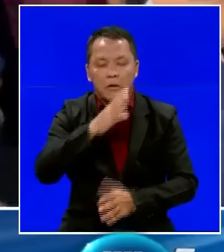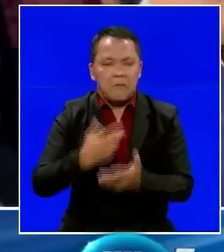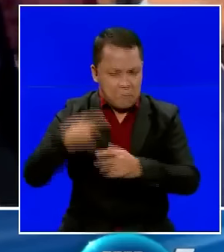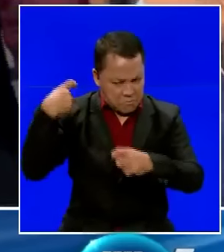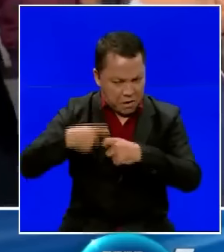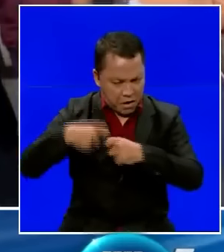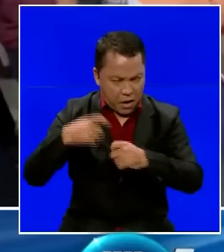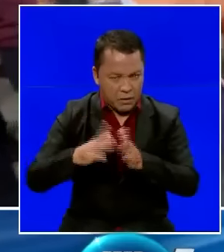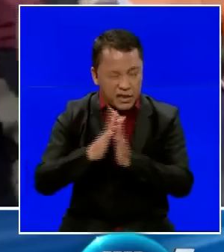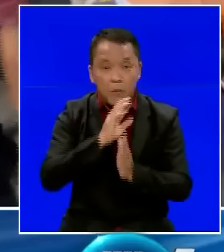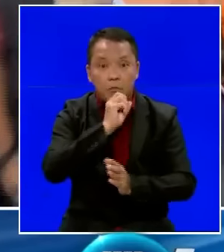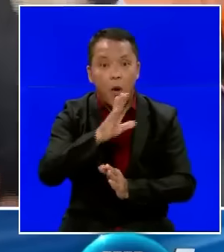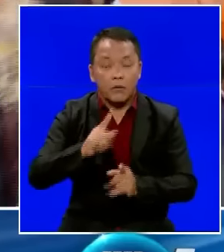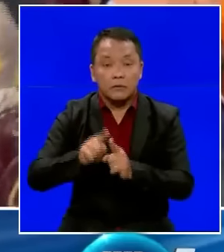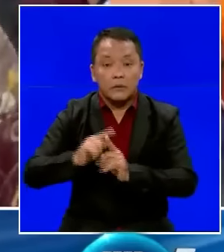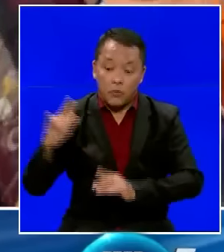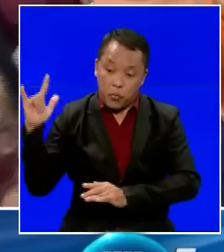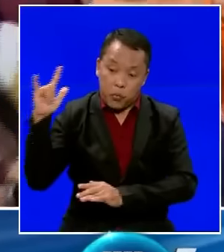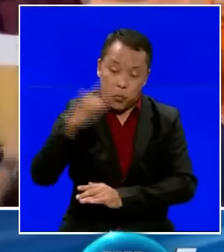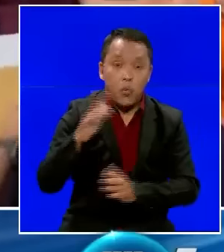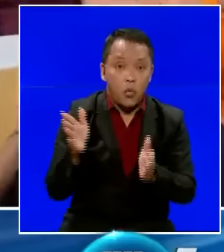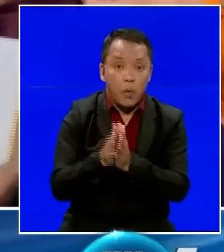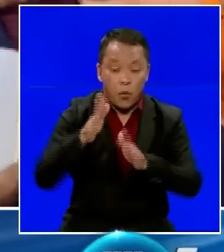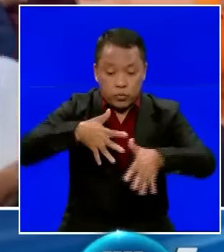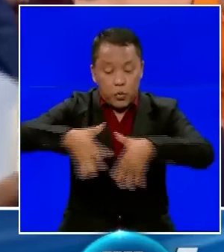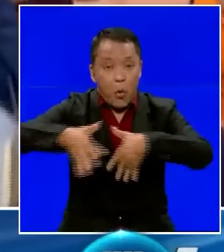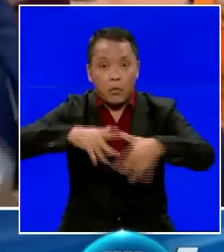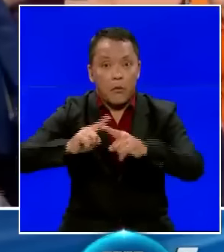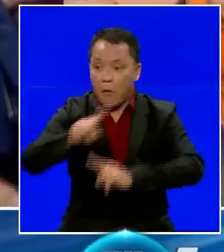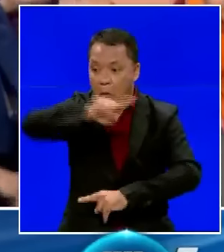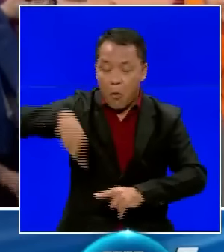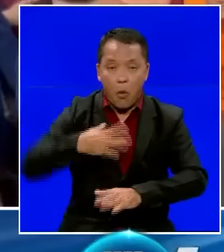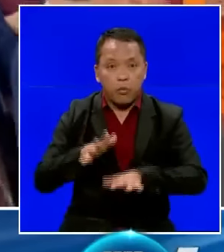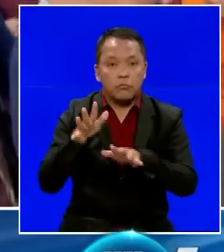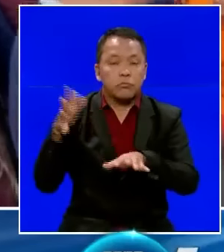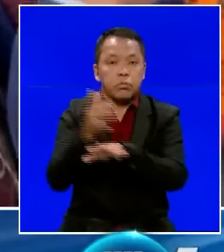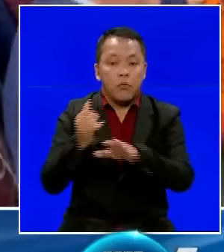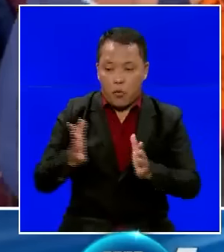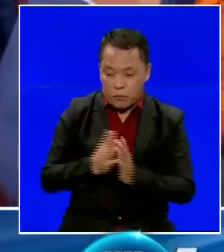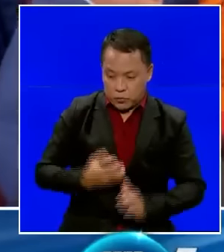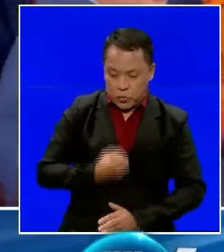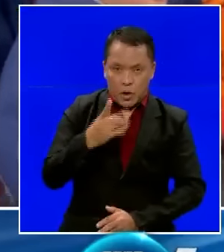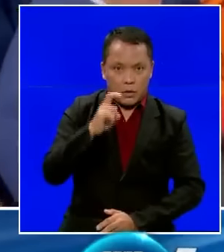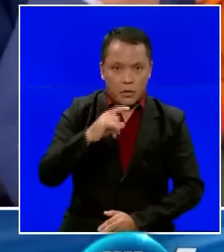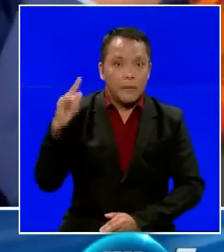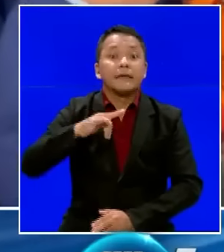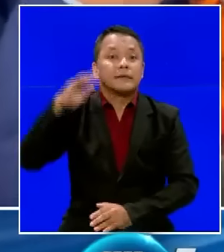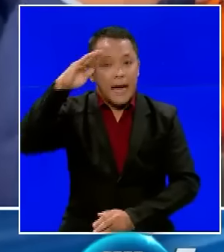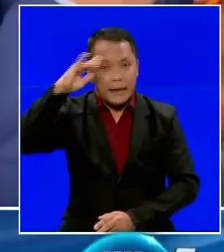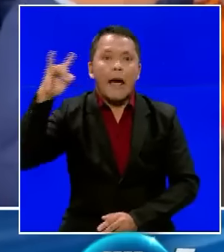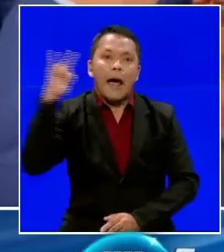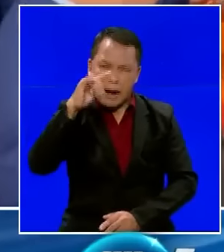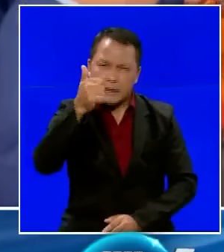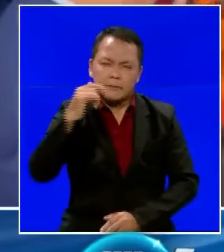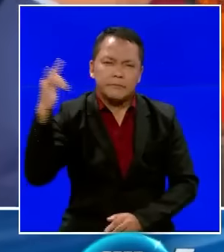ยากเอานะแค่บอกว่าเสียแป้งขึ้นเครื่องไปเนี่ย คนก ็แล้วที่เหลือที่นั่งเครื่องจะรู้สึกยังไงก็บอกเป็นเครื่องบินกองทัพอากาศดีกว่า